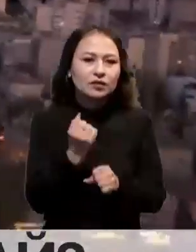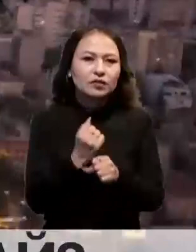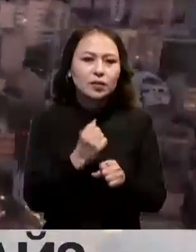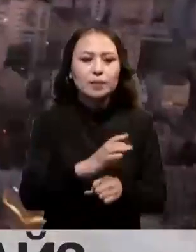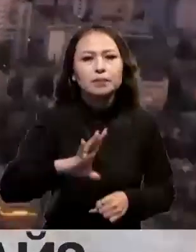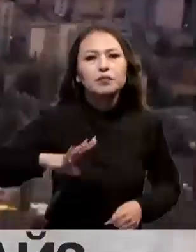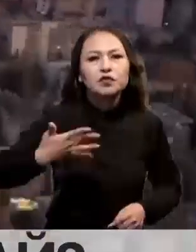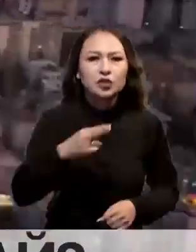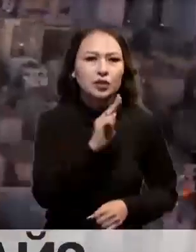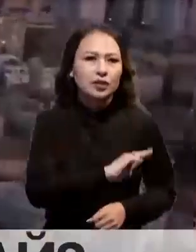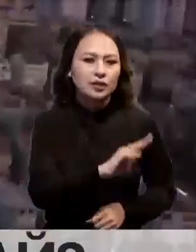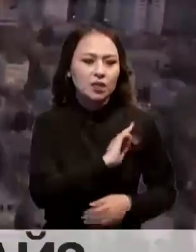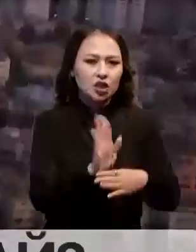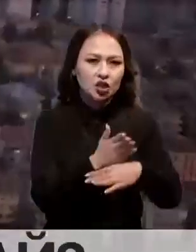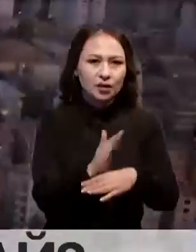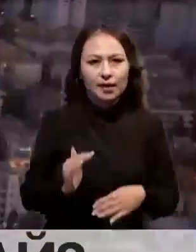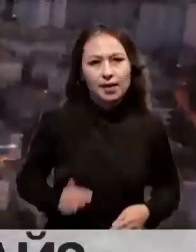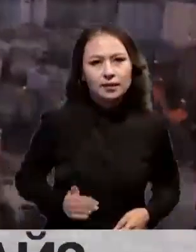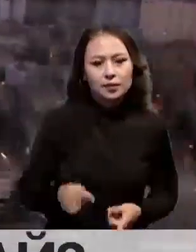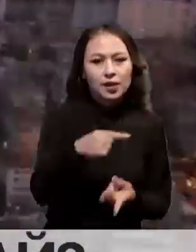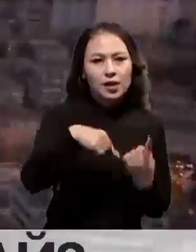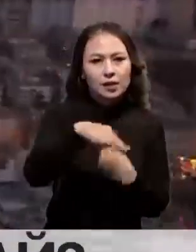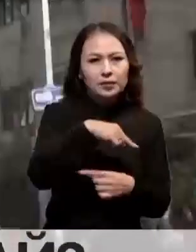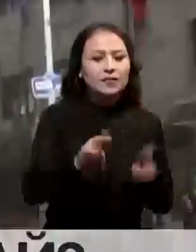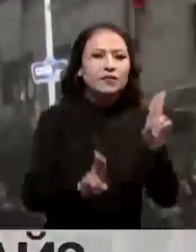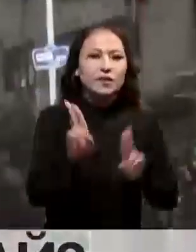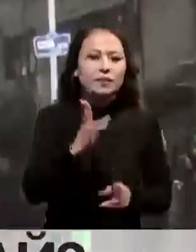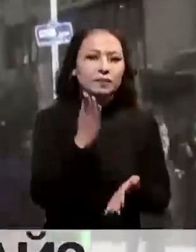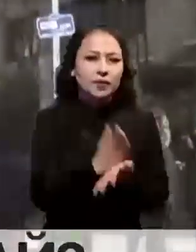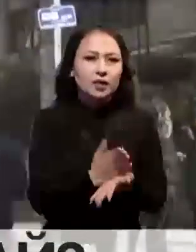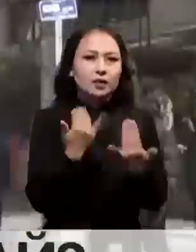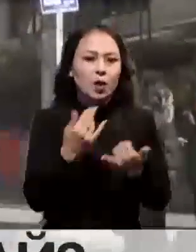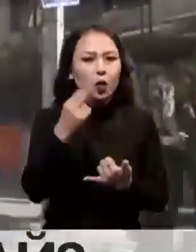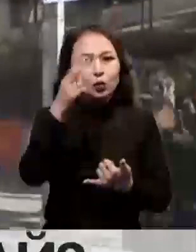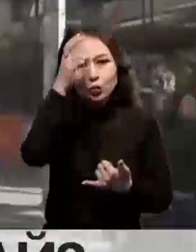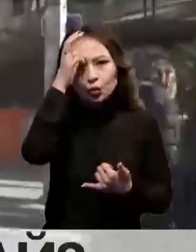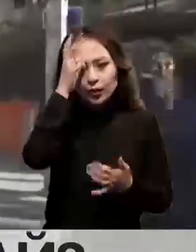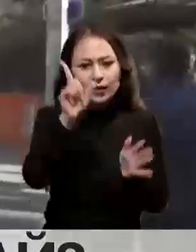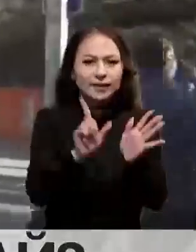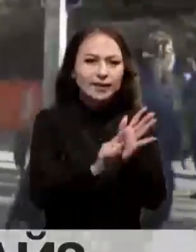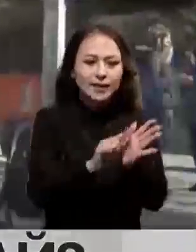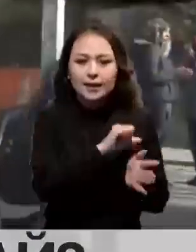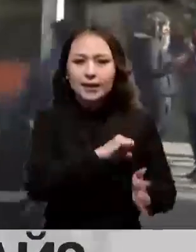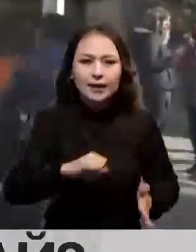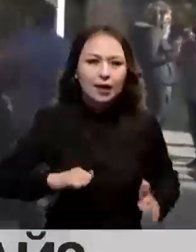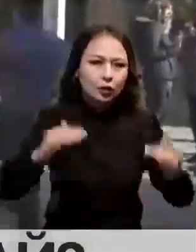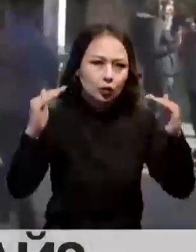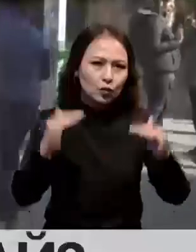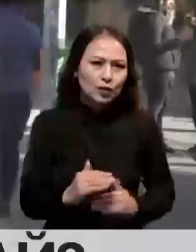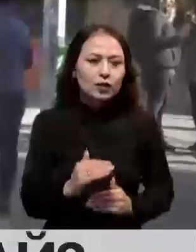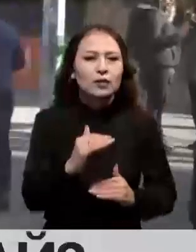бұрынғы қызметкері. Жеке кәсіппен айналысқандардың ережесі жайлы айтып берді. Түркияда зейнетақының ең төменгі